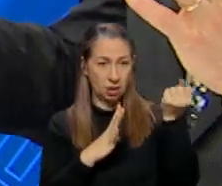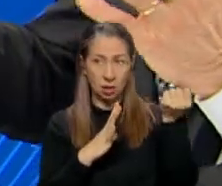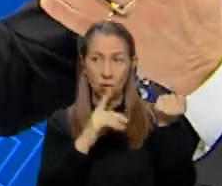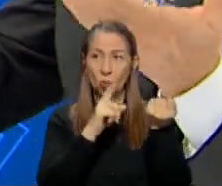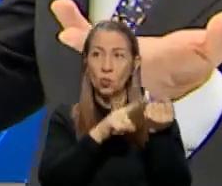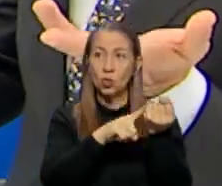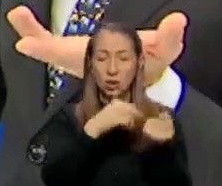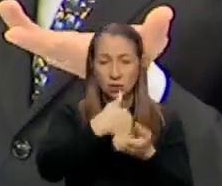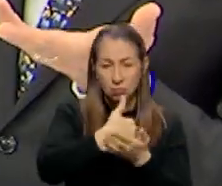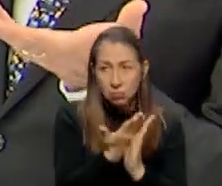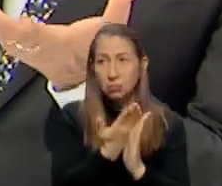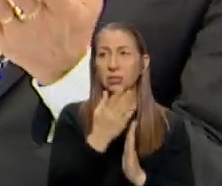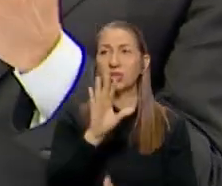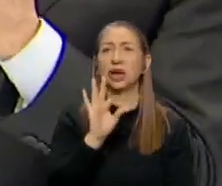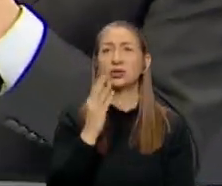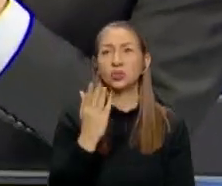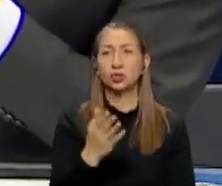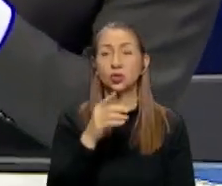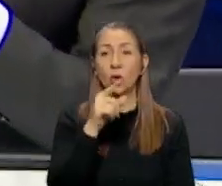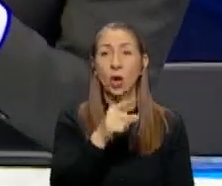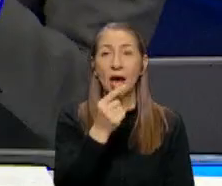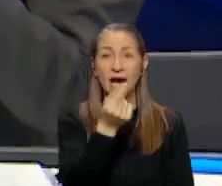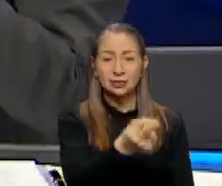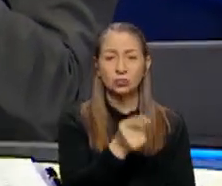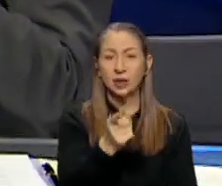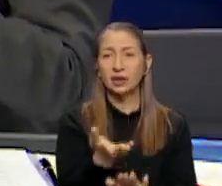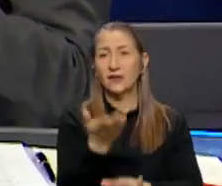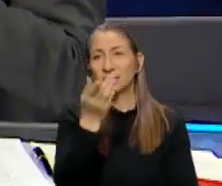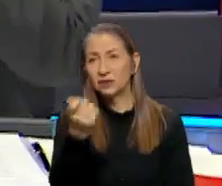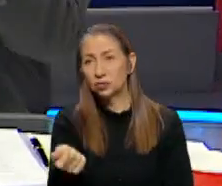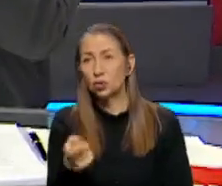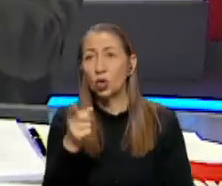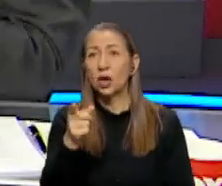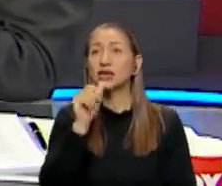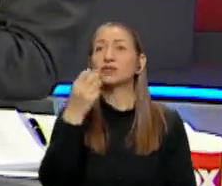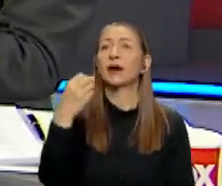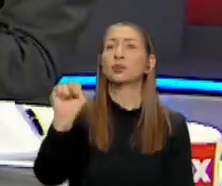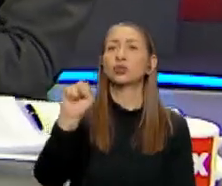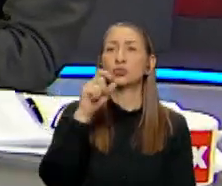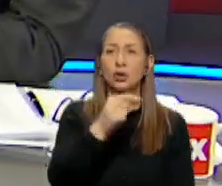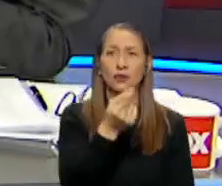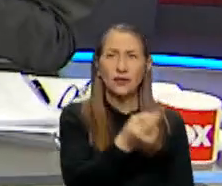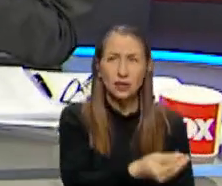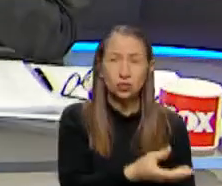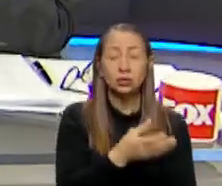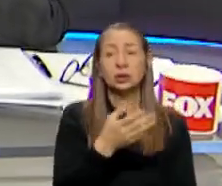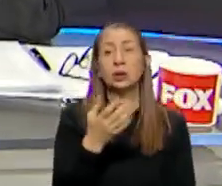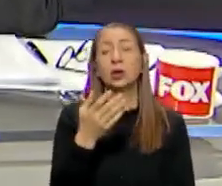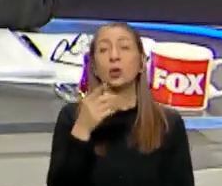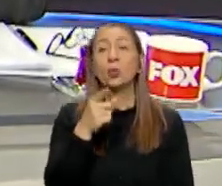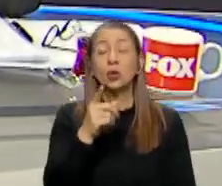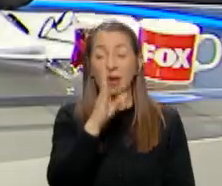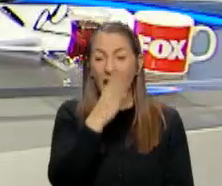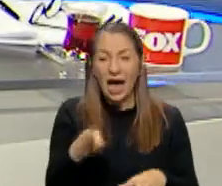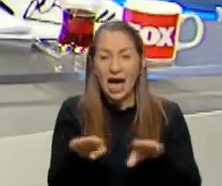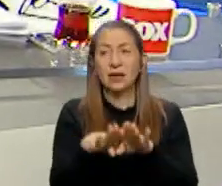bir biçimde dağıtmayı tercih ediyorsunuz oraya daha az veriyorsunuz buraya daha çok veriyorsunuz oraya hiç vermiyorsunuz buraya bir şey veriyorsunuz bunun